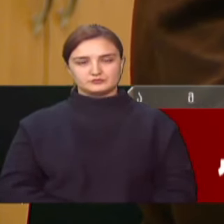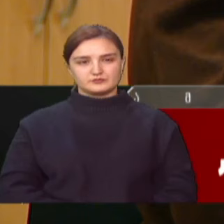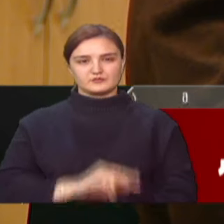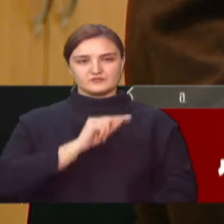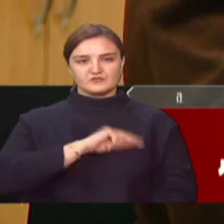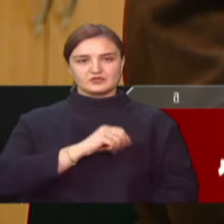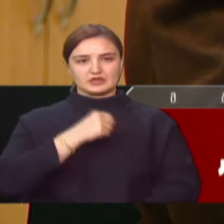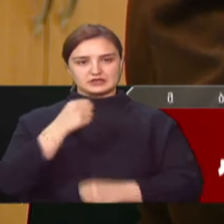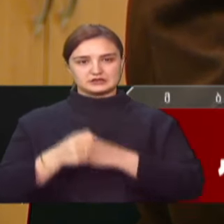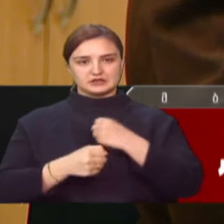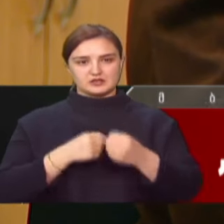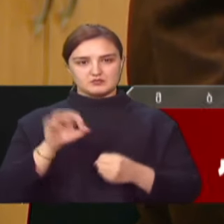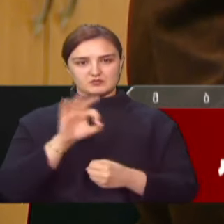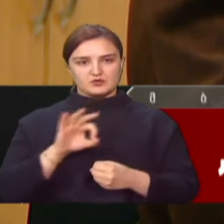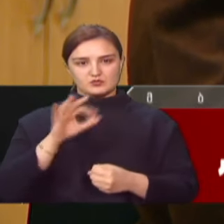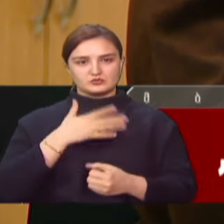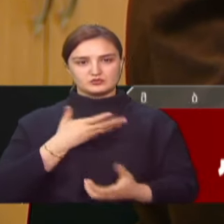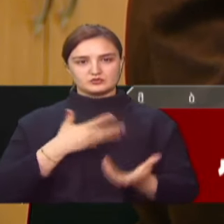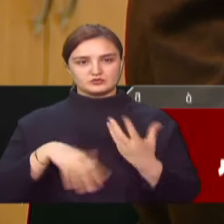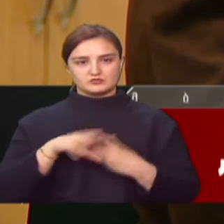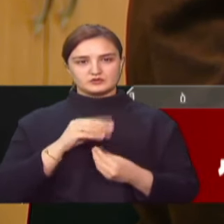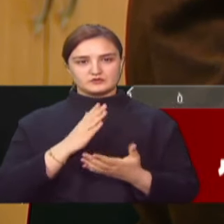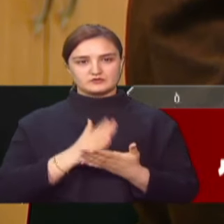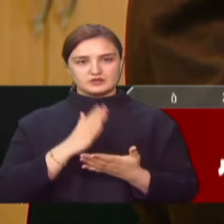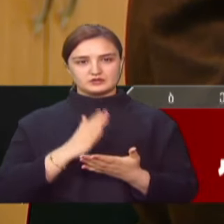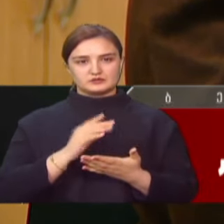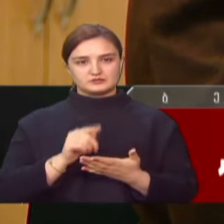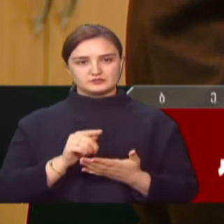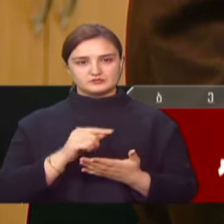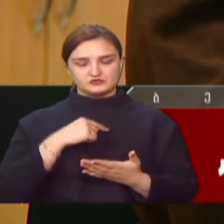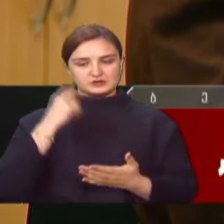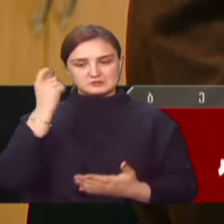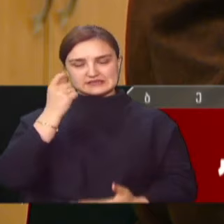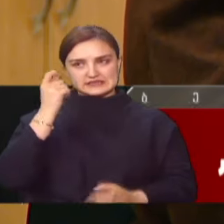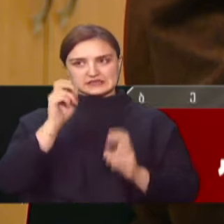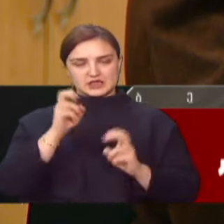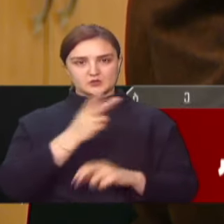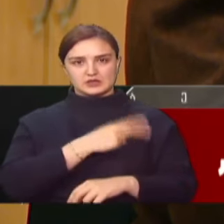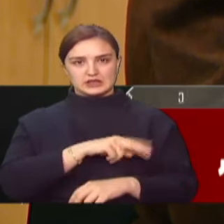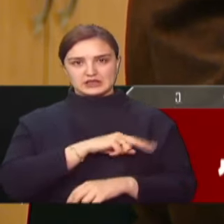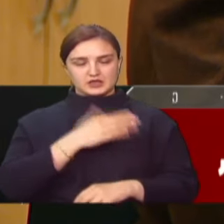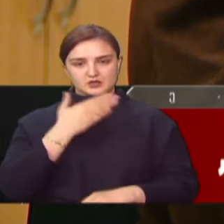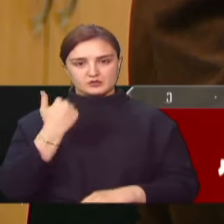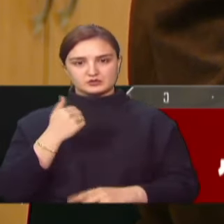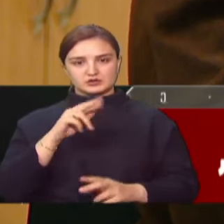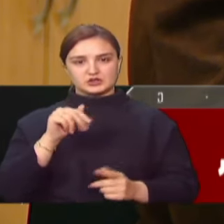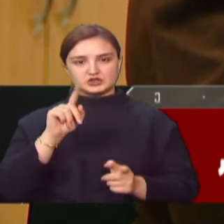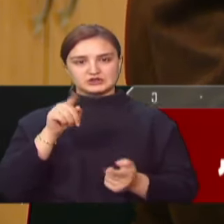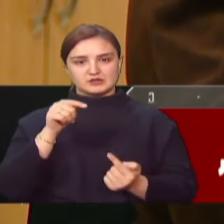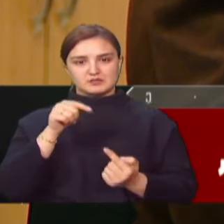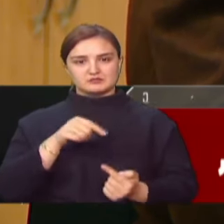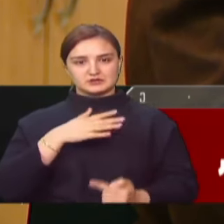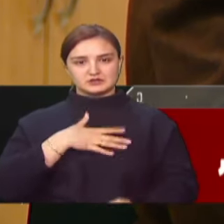დასაქმებაზე და ასე შემდეგ. Ჩვენ ვართ პოლიპროფილური კლინიკა, ჩვენ არა ვართ ფსიქიატრიული კლინიკა და შესაბამისად